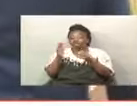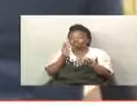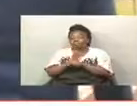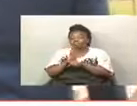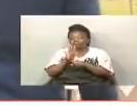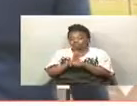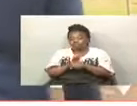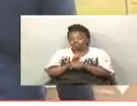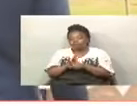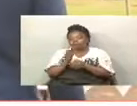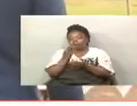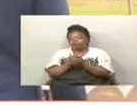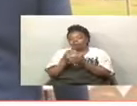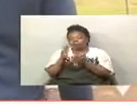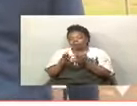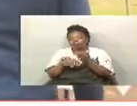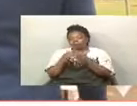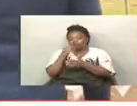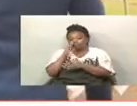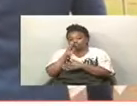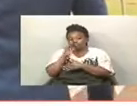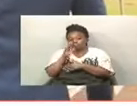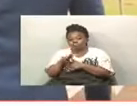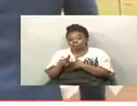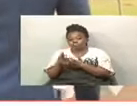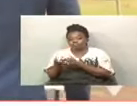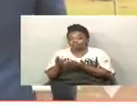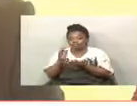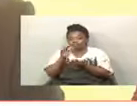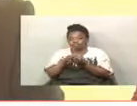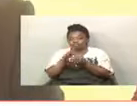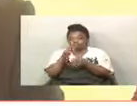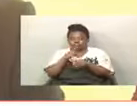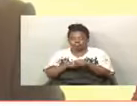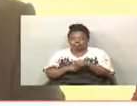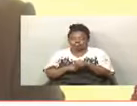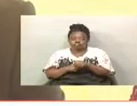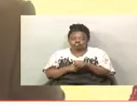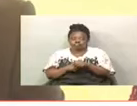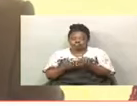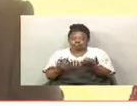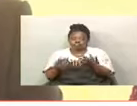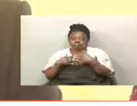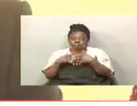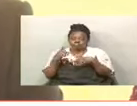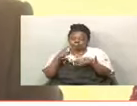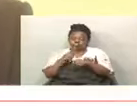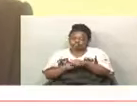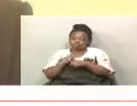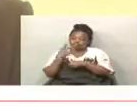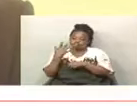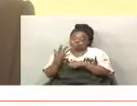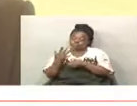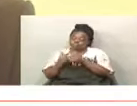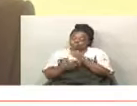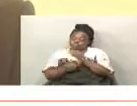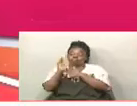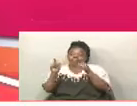luboze. Asabye n'abayimbi abagenda okubeerayo okukwata obudde. Emirambo kigenda kuba migule saa 11